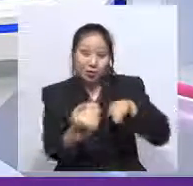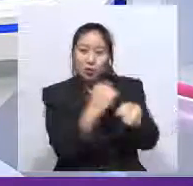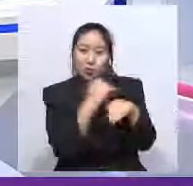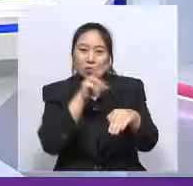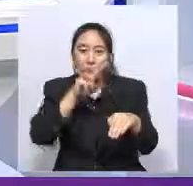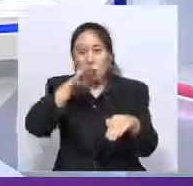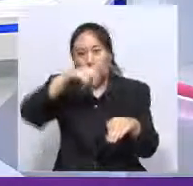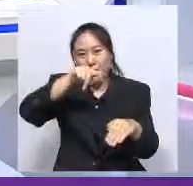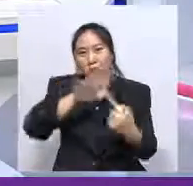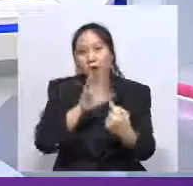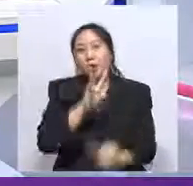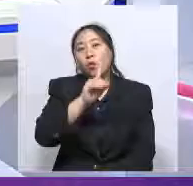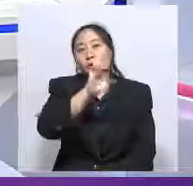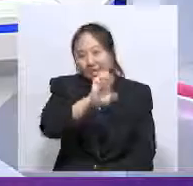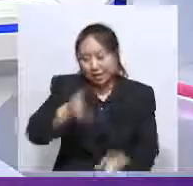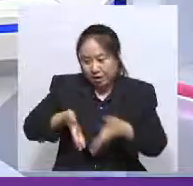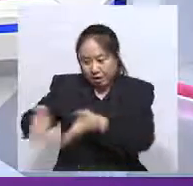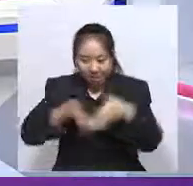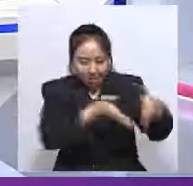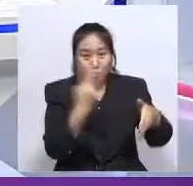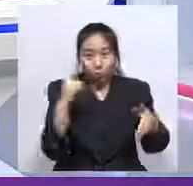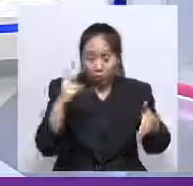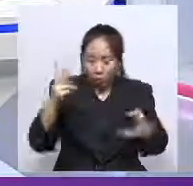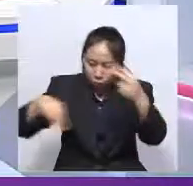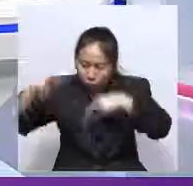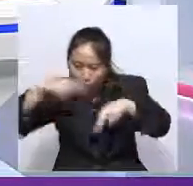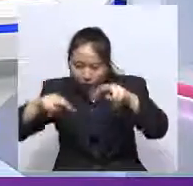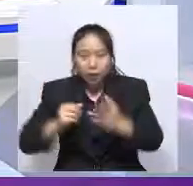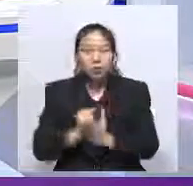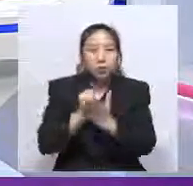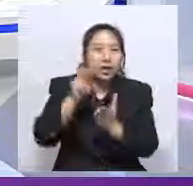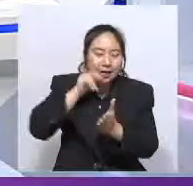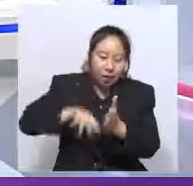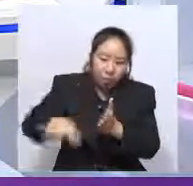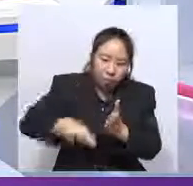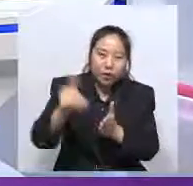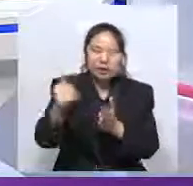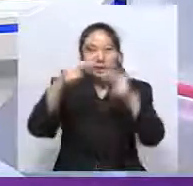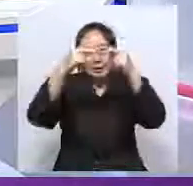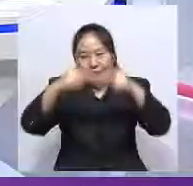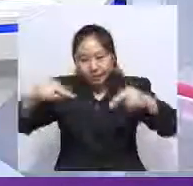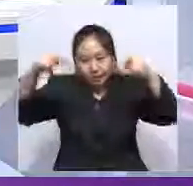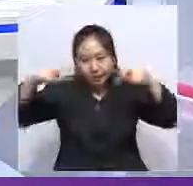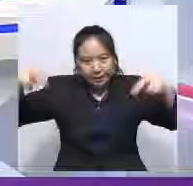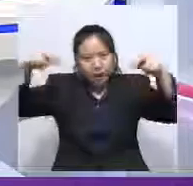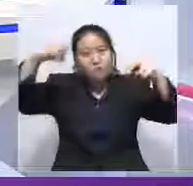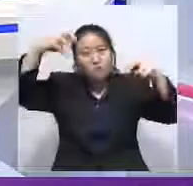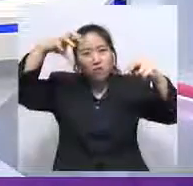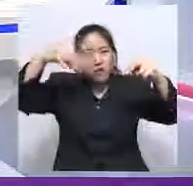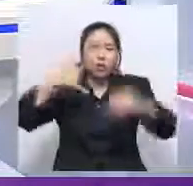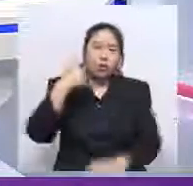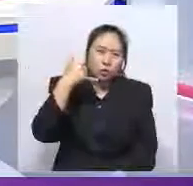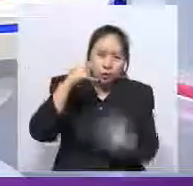ทั้ง2ฝั่งค่ะเพื่อที่จะเพิ่มศักยภาพการระบายน้ำแล้วก็จัดระเบียบสายไฟนะคะสายโทรศัพท์ที่ยุ่ง